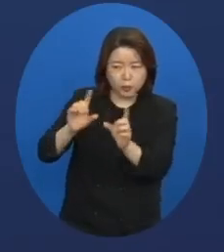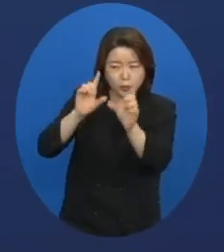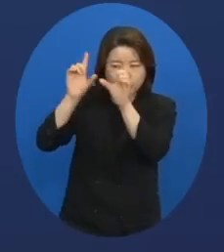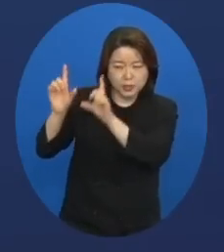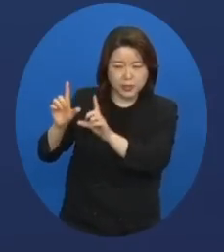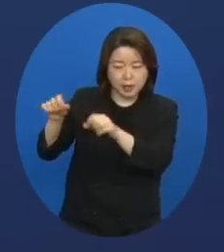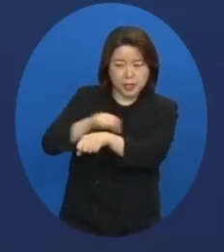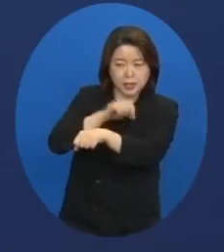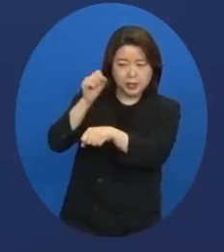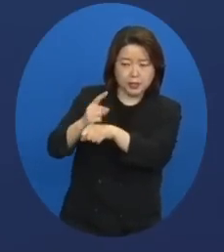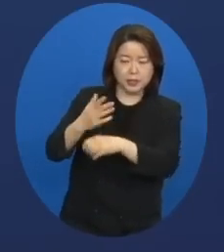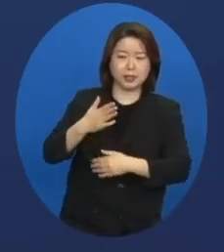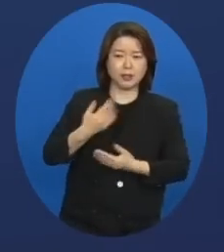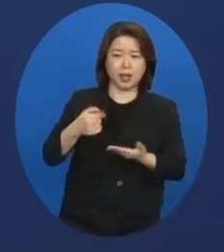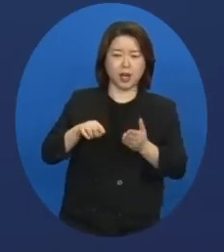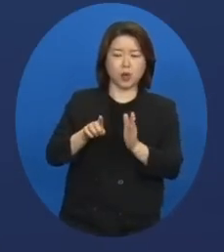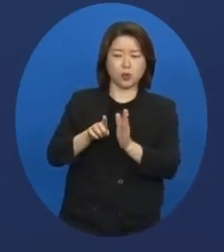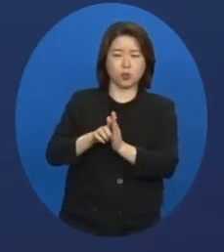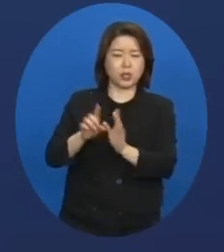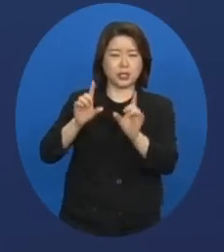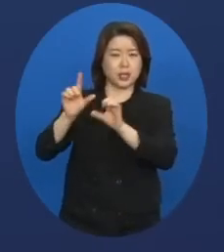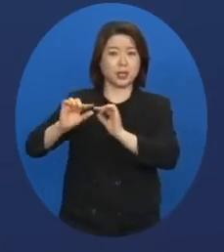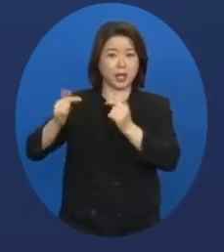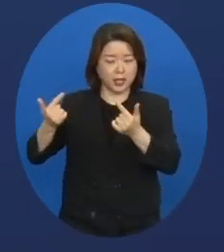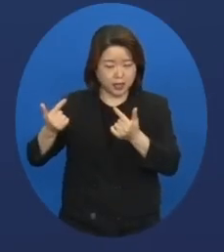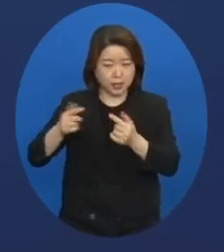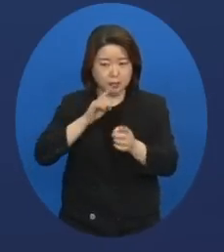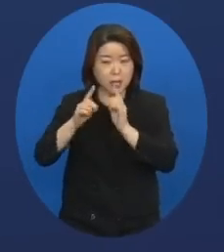않는 것이라는 말씀을 듣는 이유가 무엇입니까?